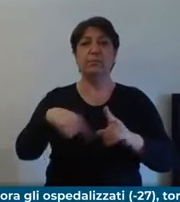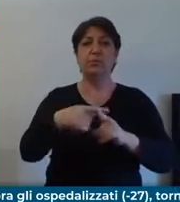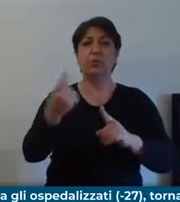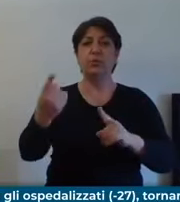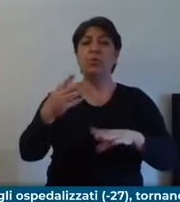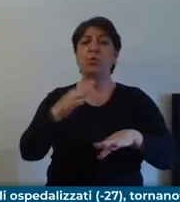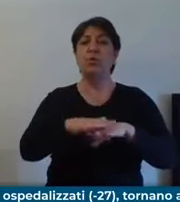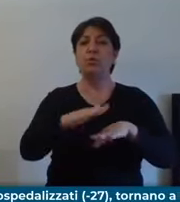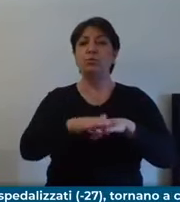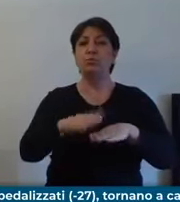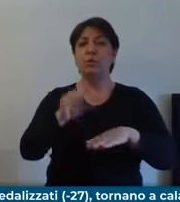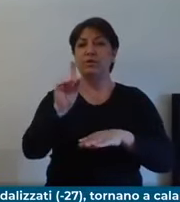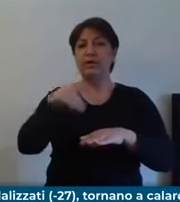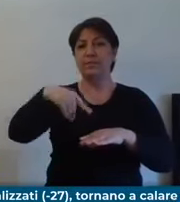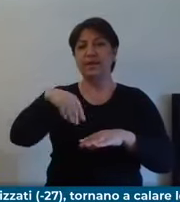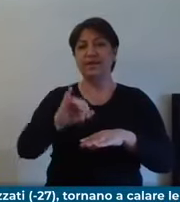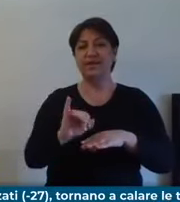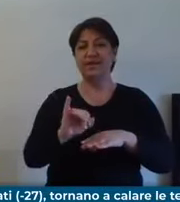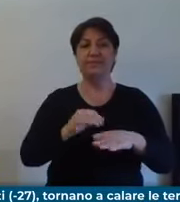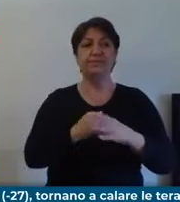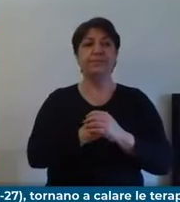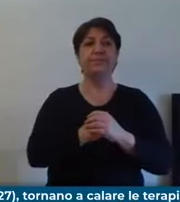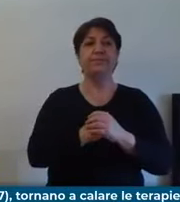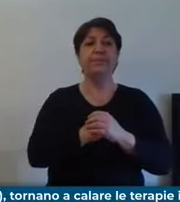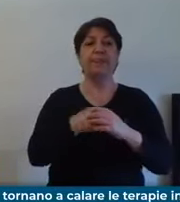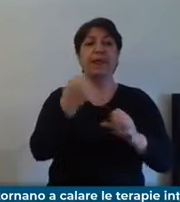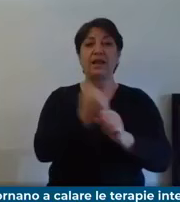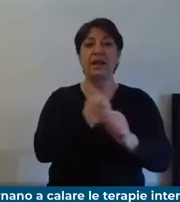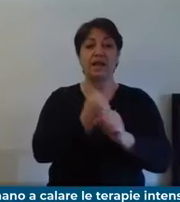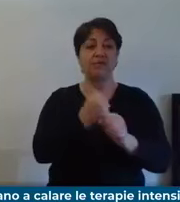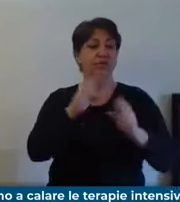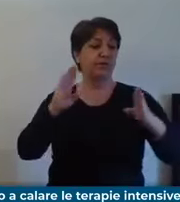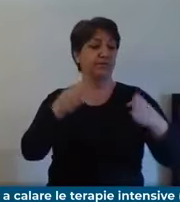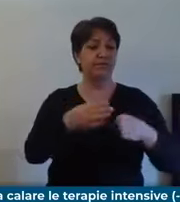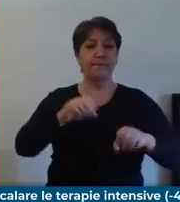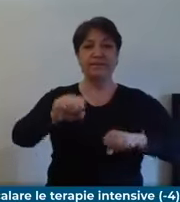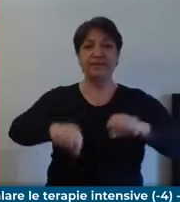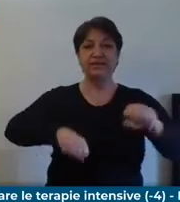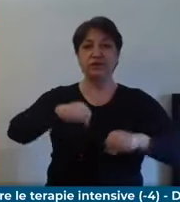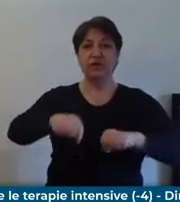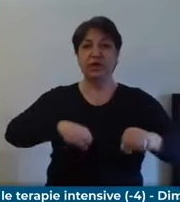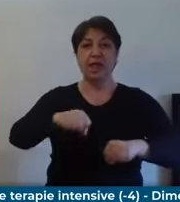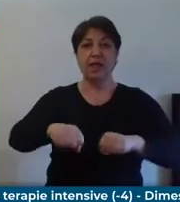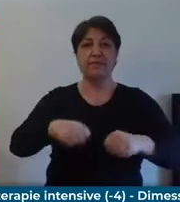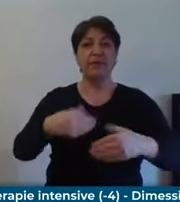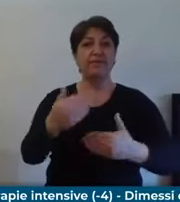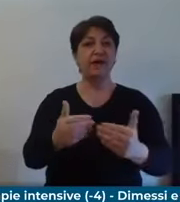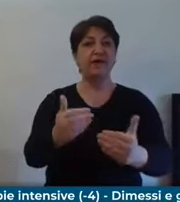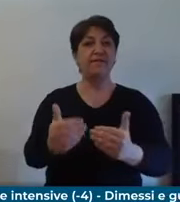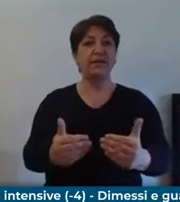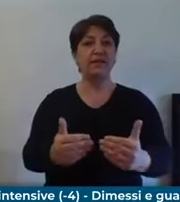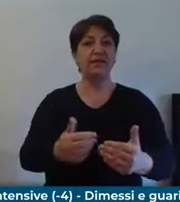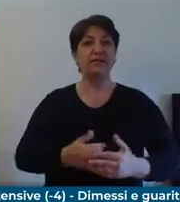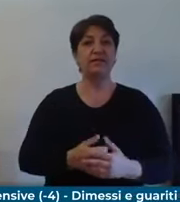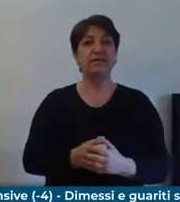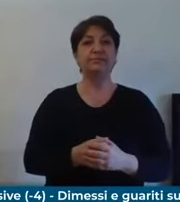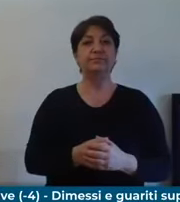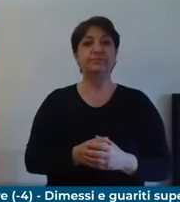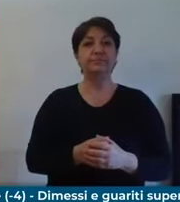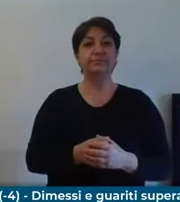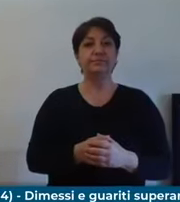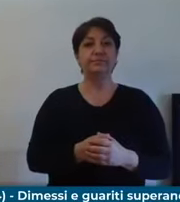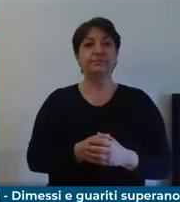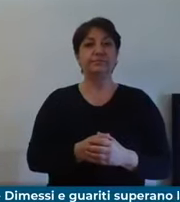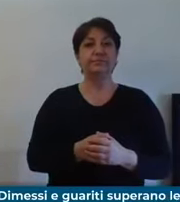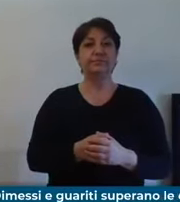I lavori per la pista ciclabile continuano e quindi noi andremo avanti come ci siamo detti. Oggi è apparsa anche, ho visto